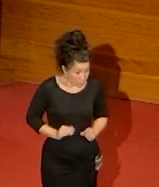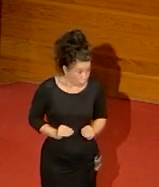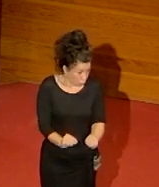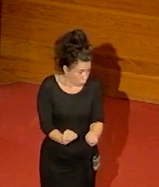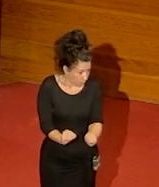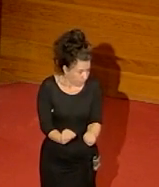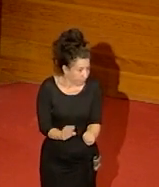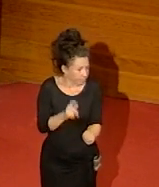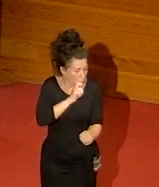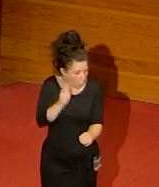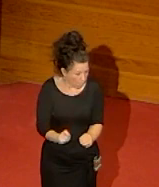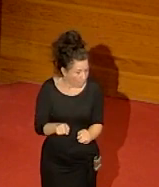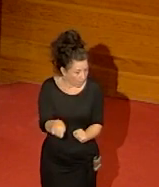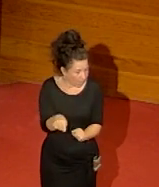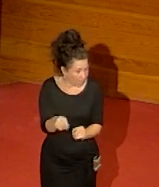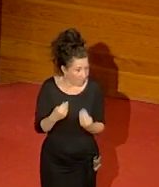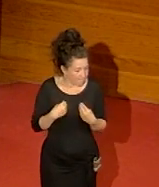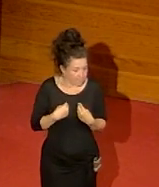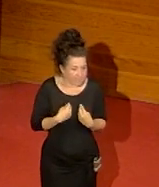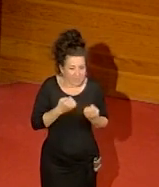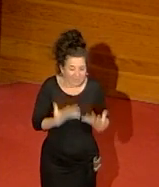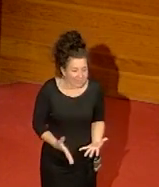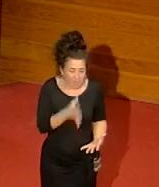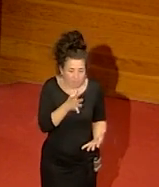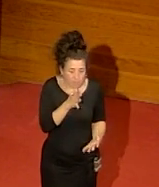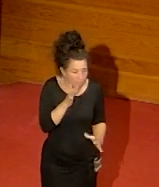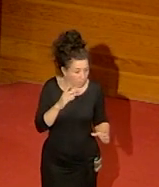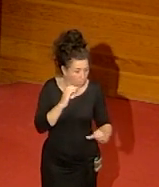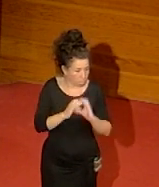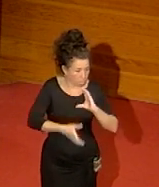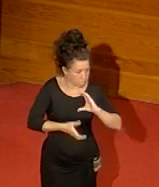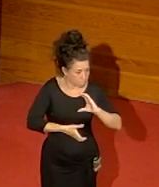Txernobilgo umeak, nola zeuden, besteak beste komunikazioak erabat etenda zeudelako